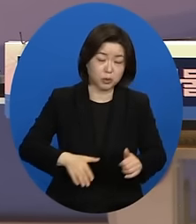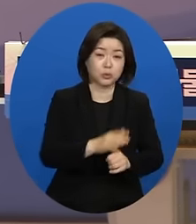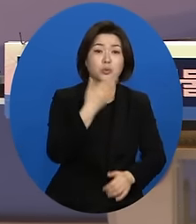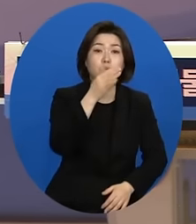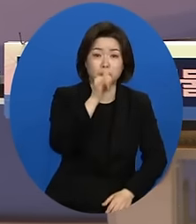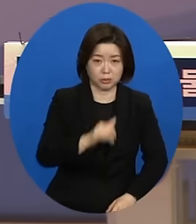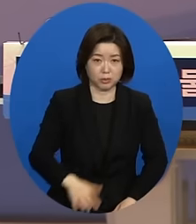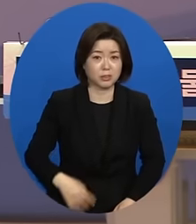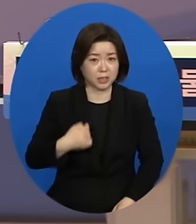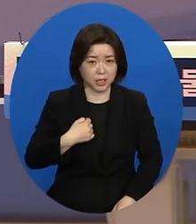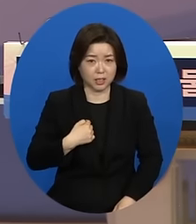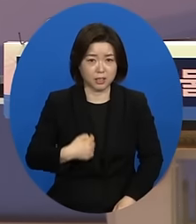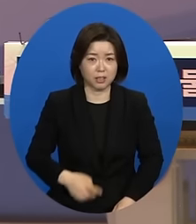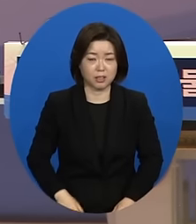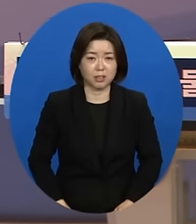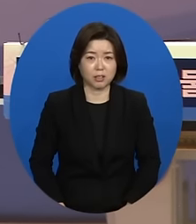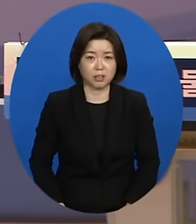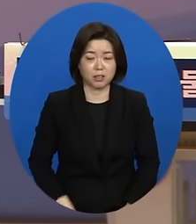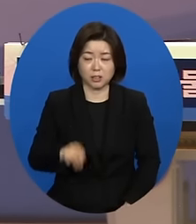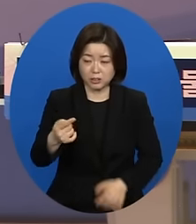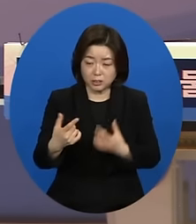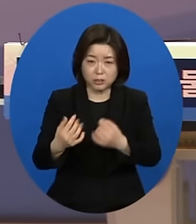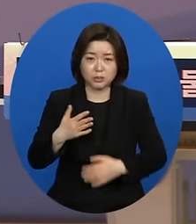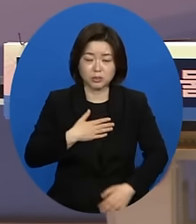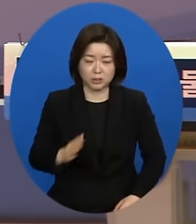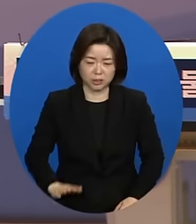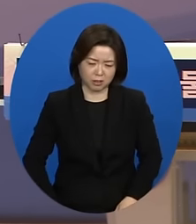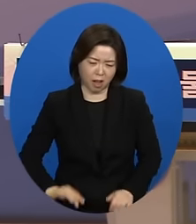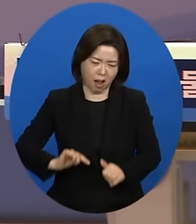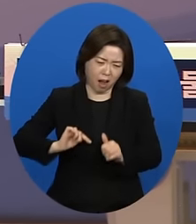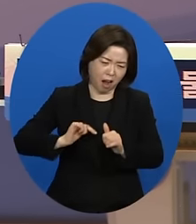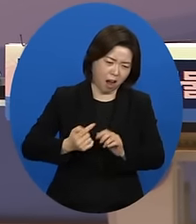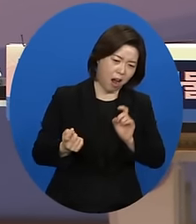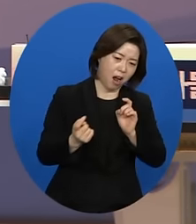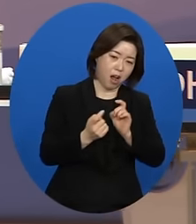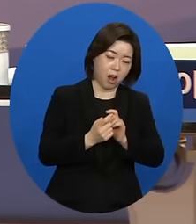제가 고문을 당하고 돌아오는 길에